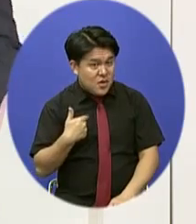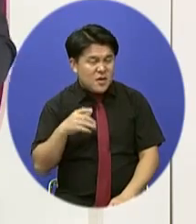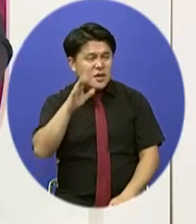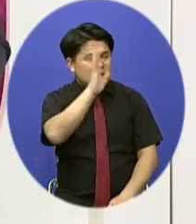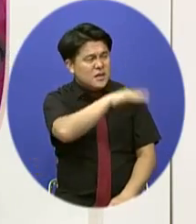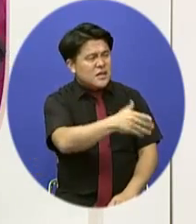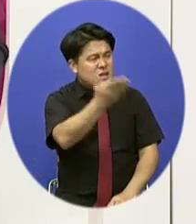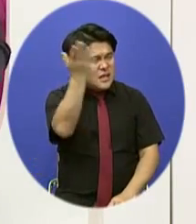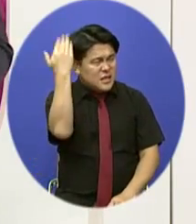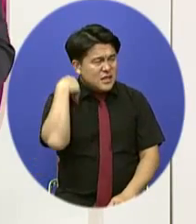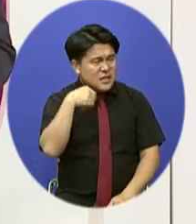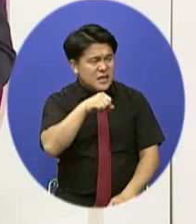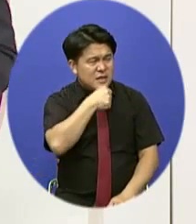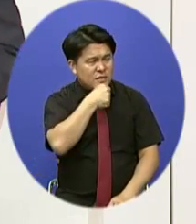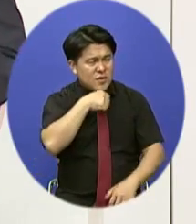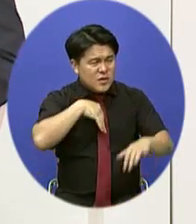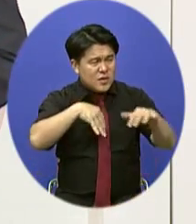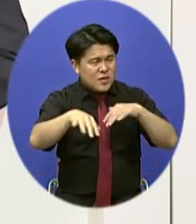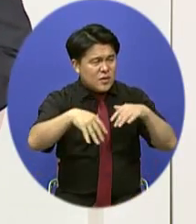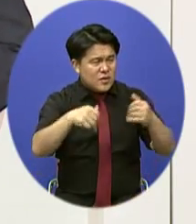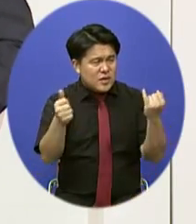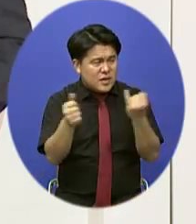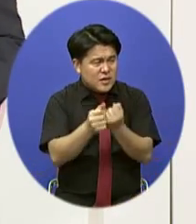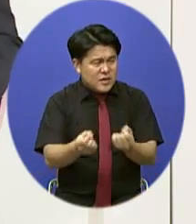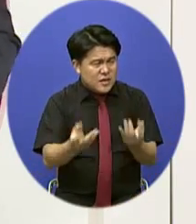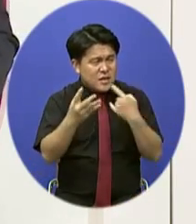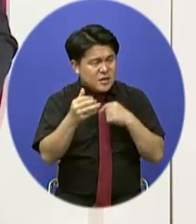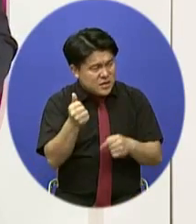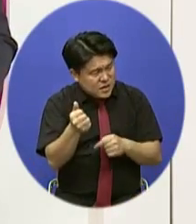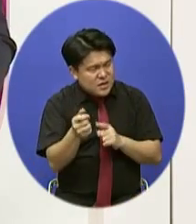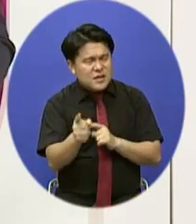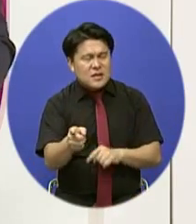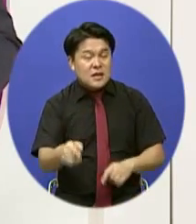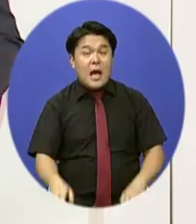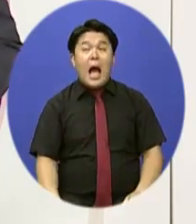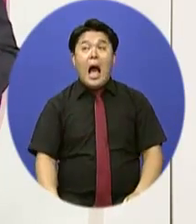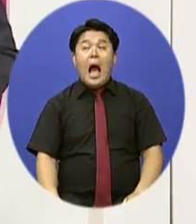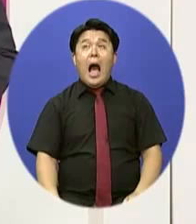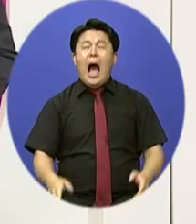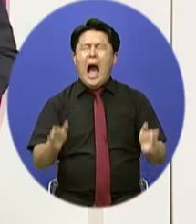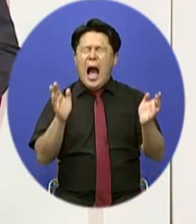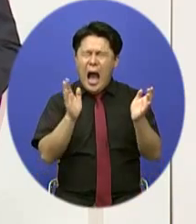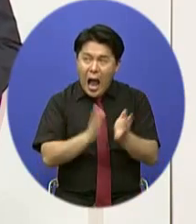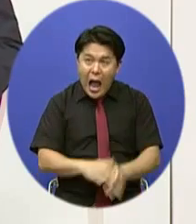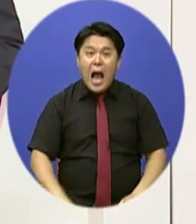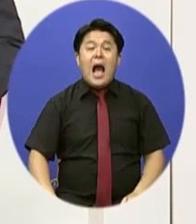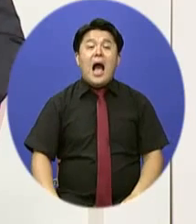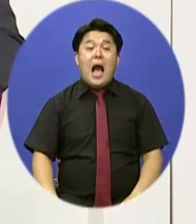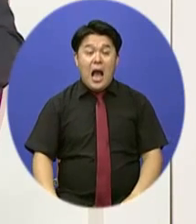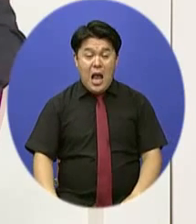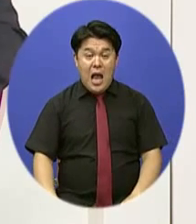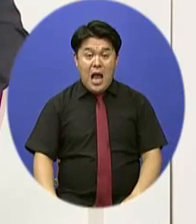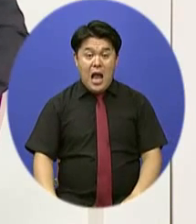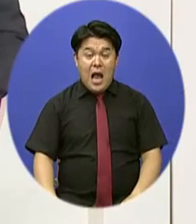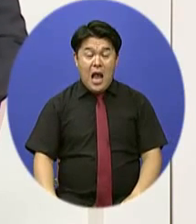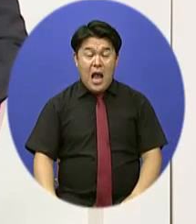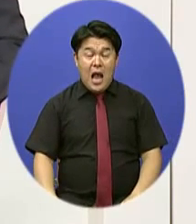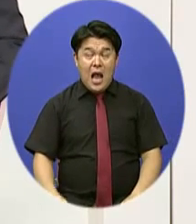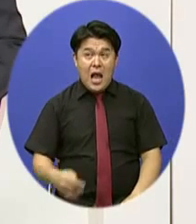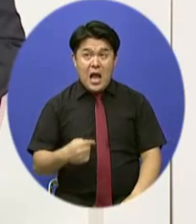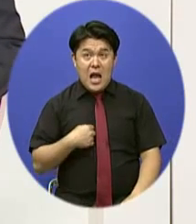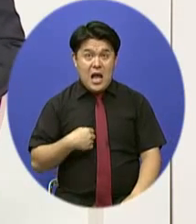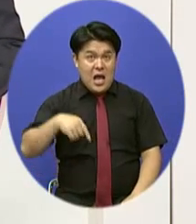한 그 디자이너 아, 어머니세요. 아, 어머니 그러니까. 예. 명동 그 로얄. 아, 나 지금 예. 아이고, 어머님